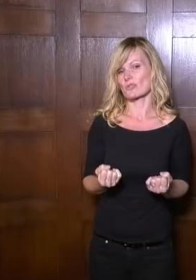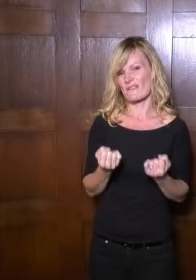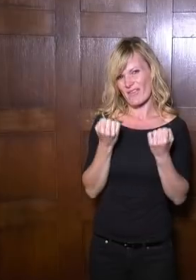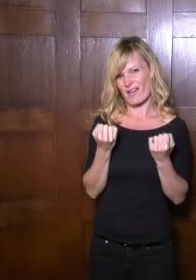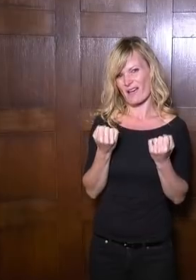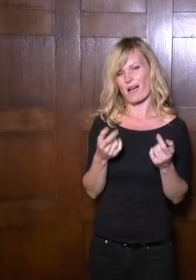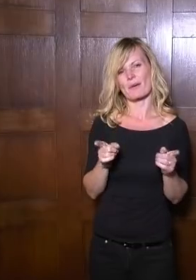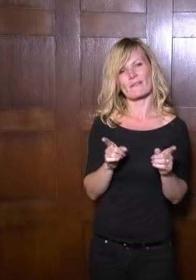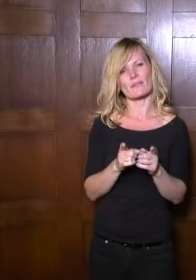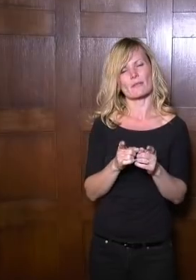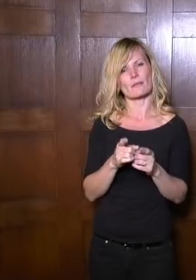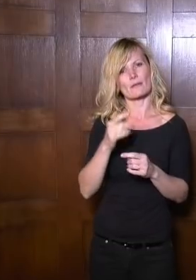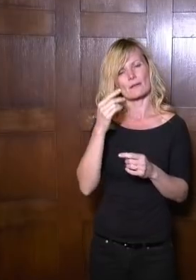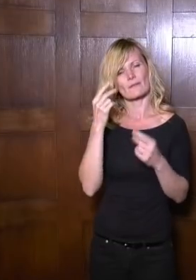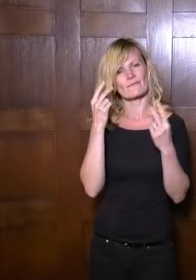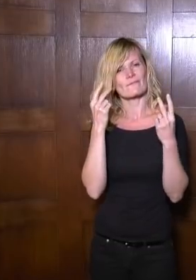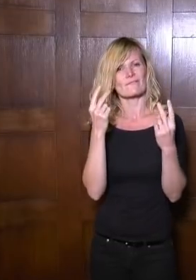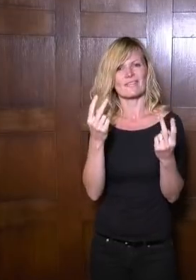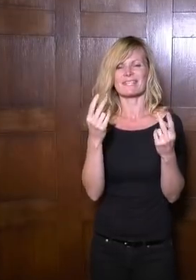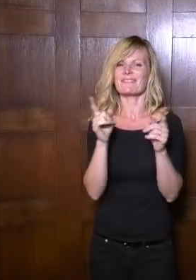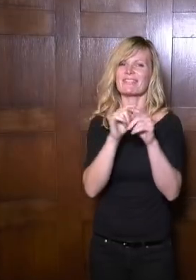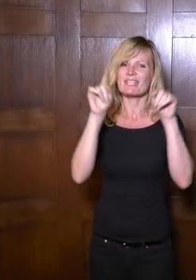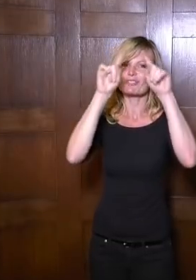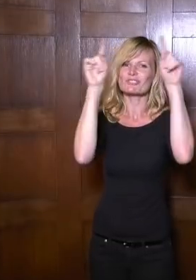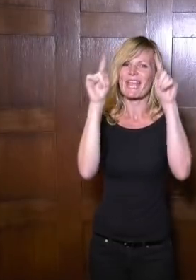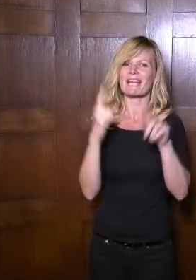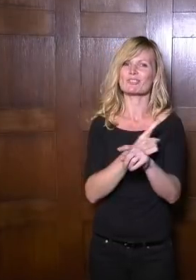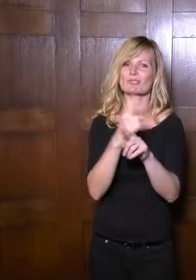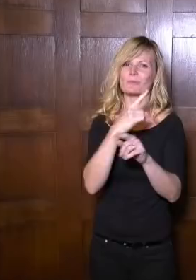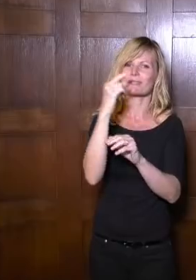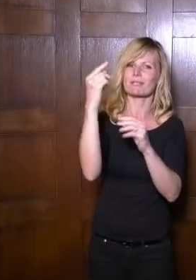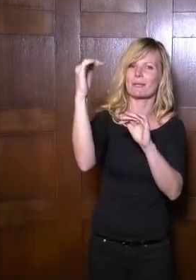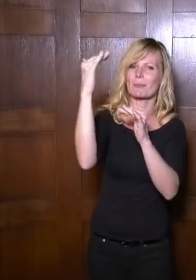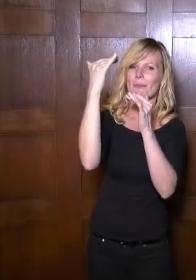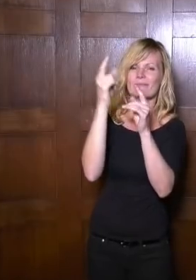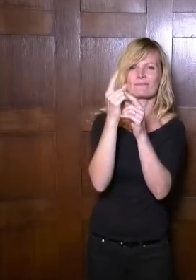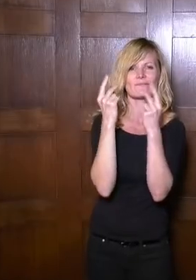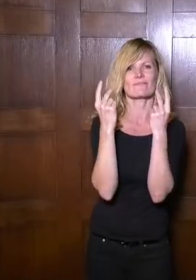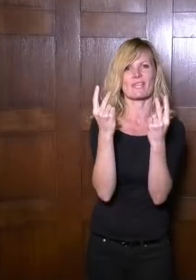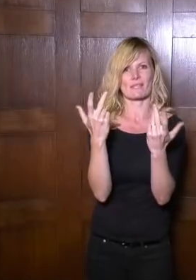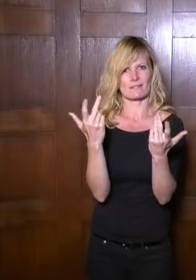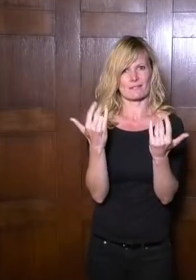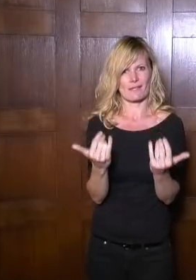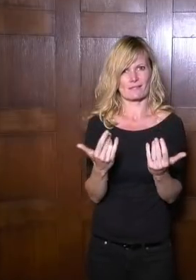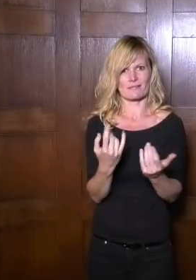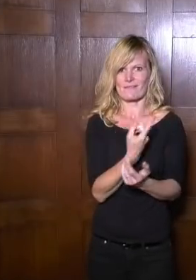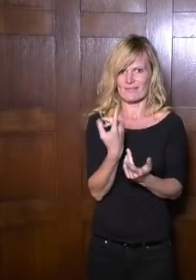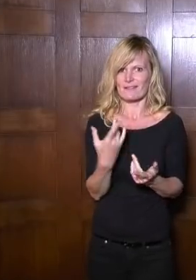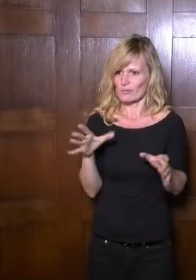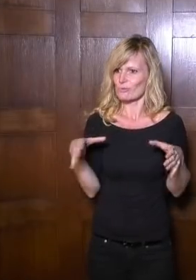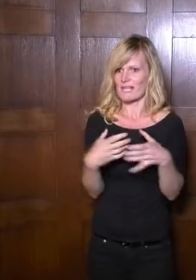Sternstunde so meiner politischen Tätigkeit jetzt gerade so empfunden, dass wir das jetzt so miteinander getan haben.